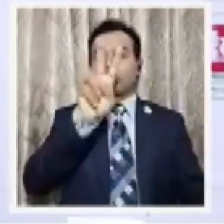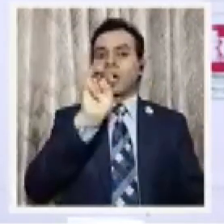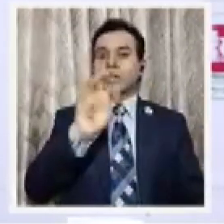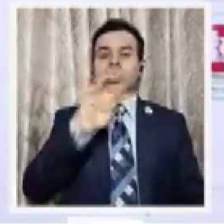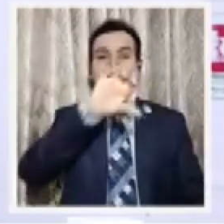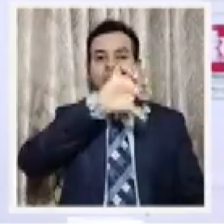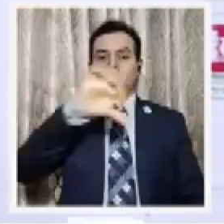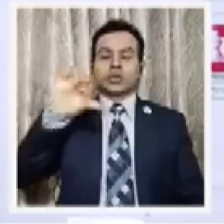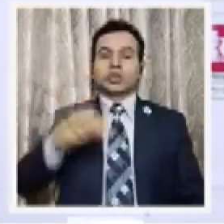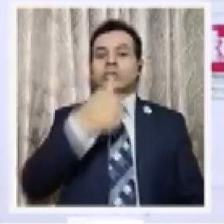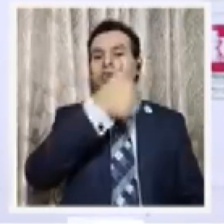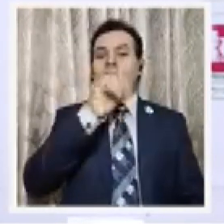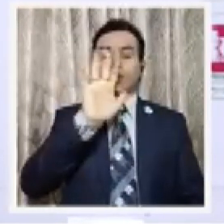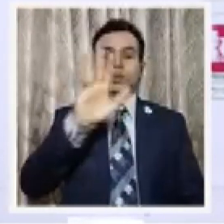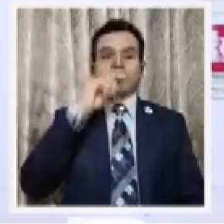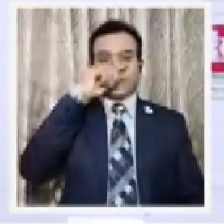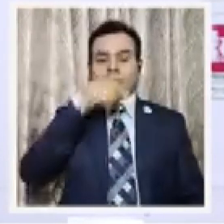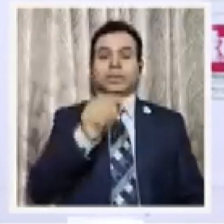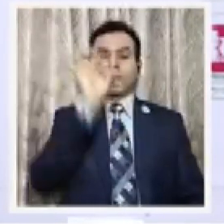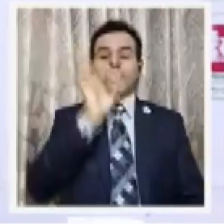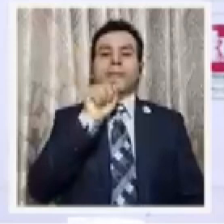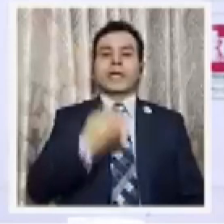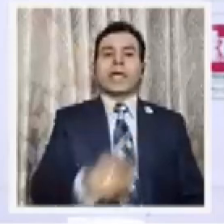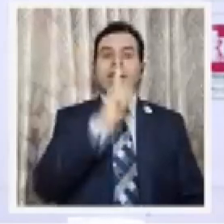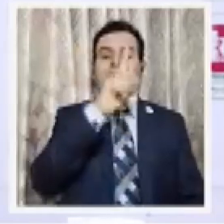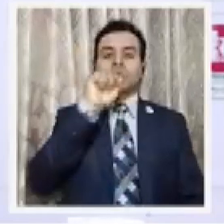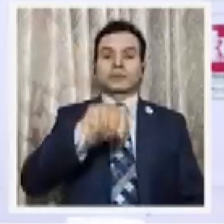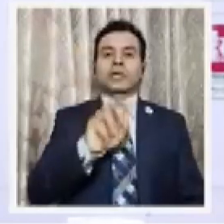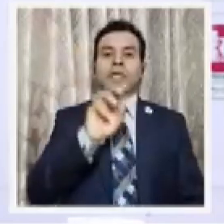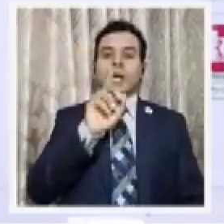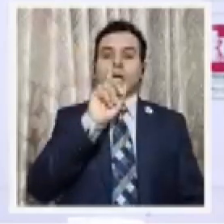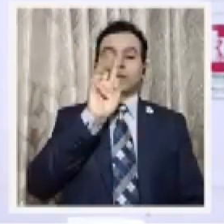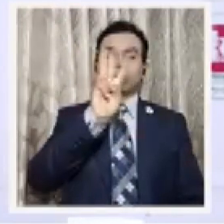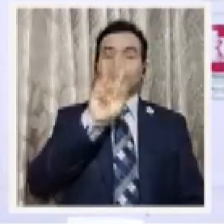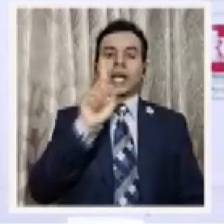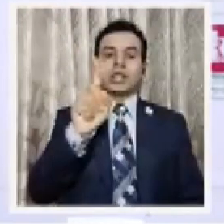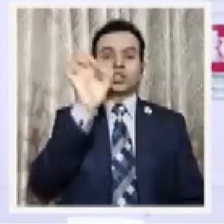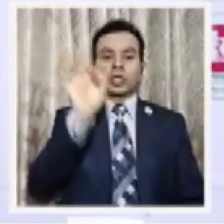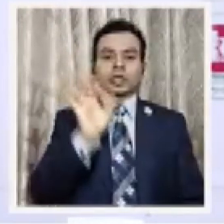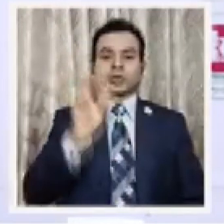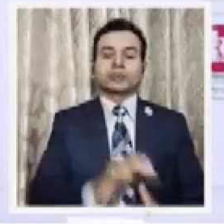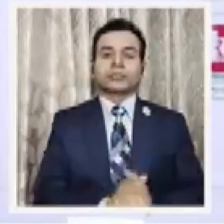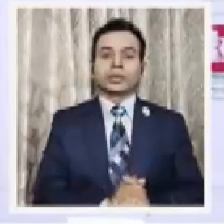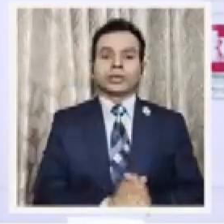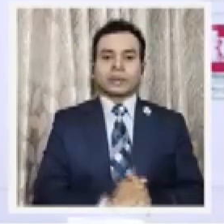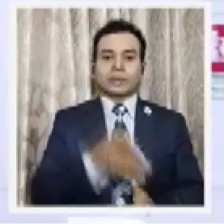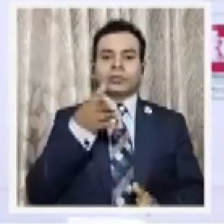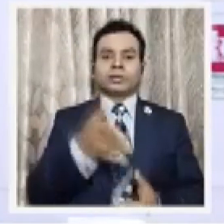24 ঘন্টায় মৃত্যুবরণ করেছেন 37 জন। এ পর্যন্ত মৃত্যুবরণ করেছেন 2,965 জন। শনাক্ত বিবেচনায় মৃত্যুর